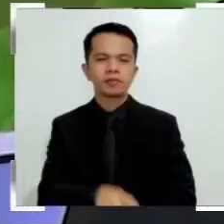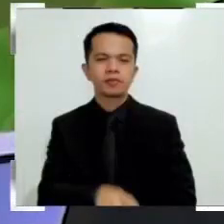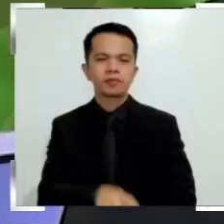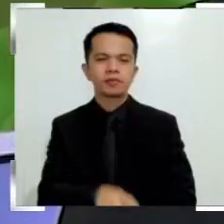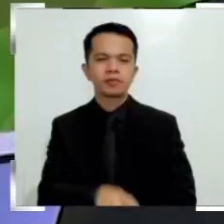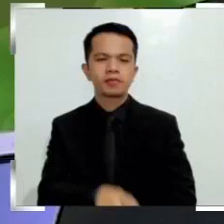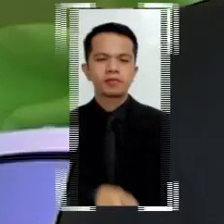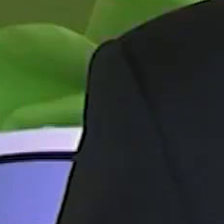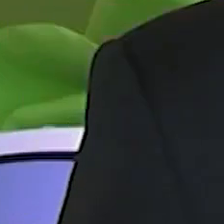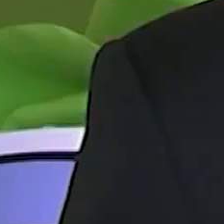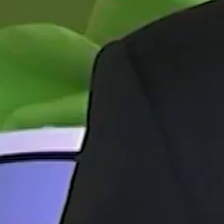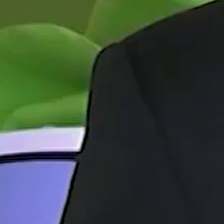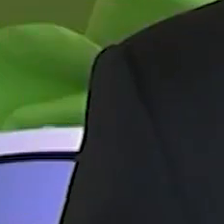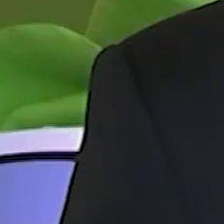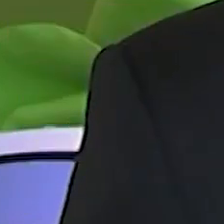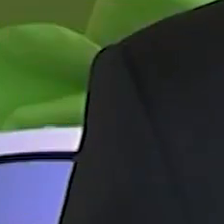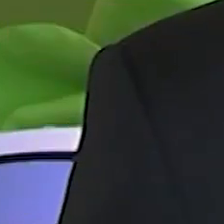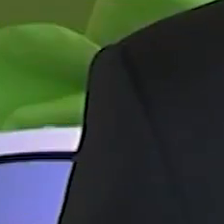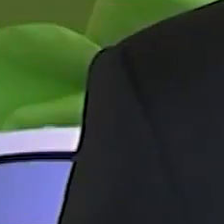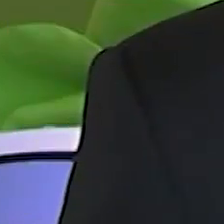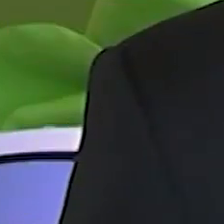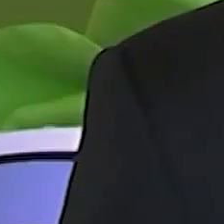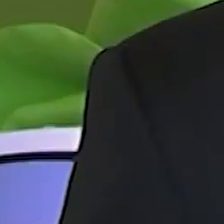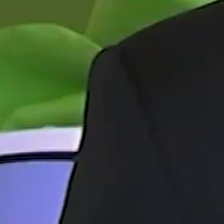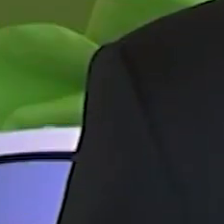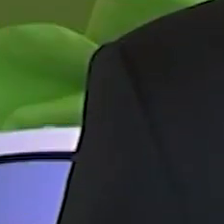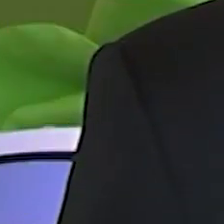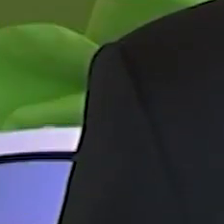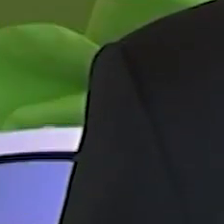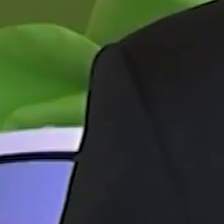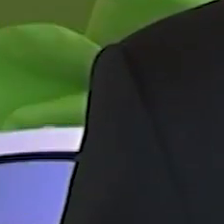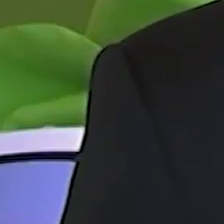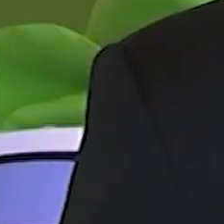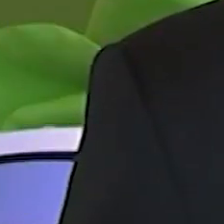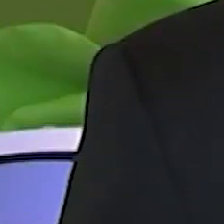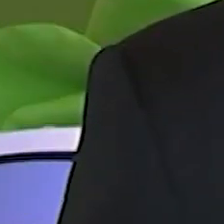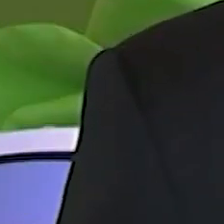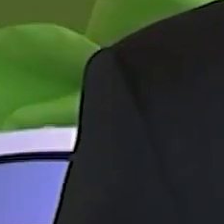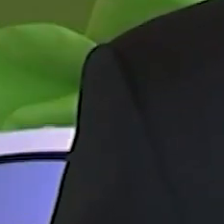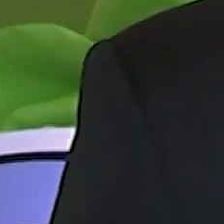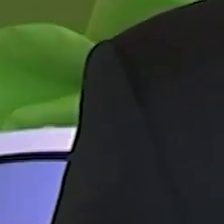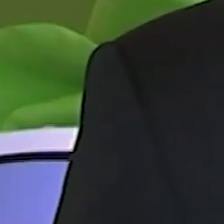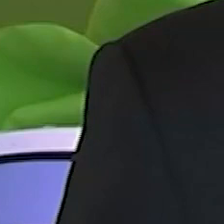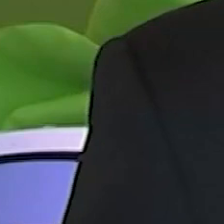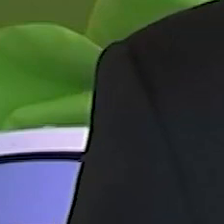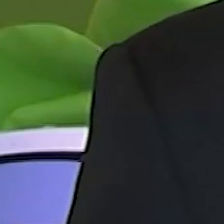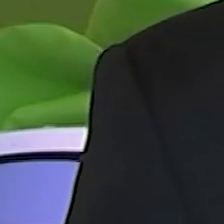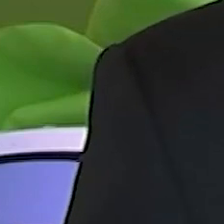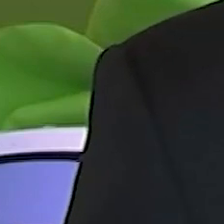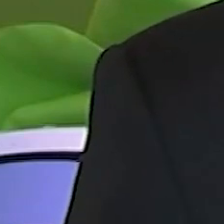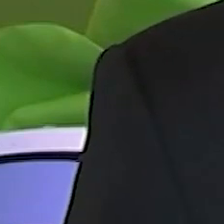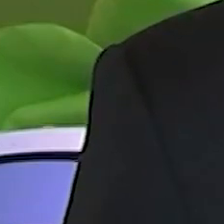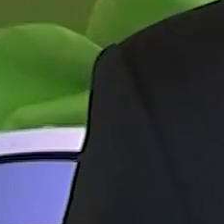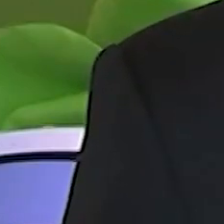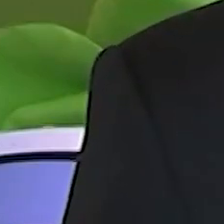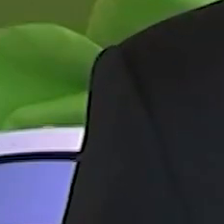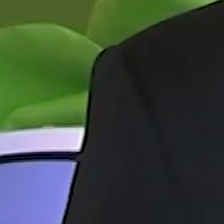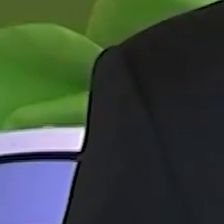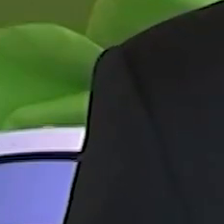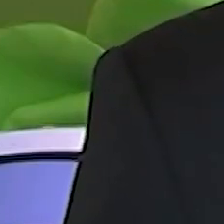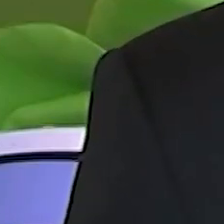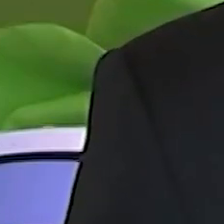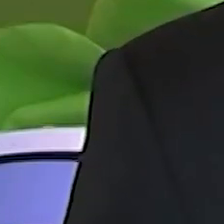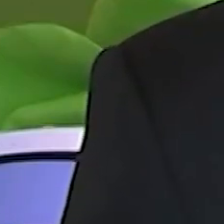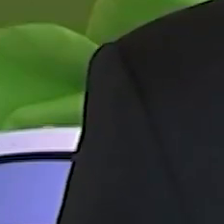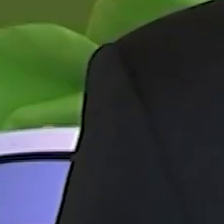Manila, regional TV, radio, and digital news, eh nagagawa natin to lahat. So again,